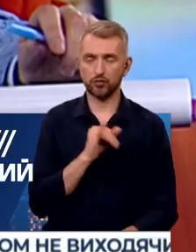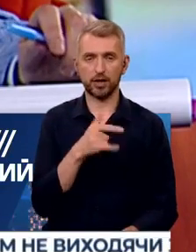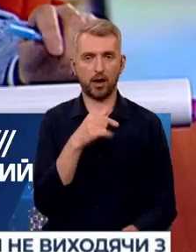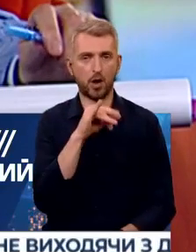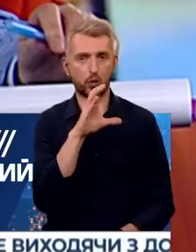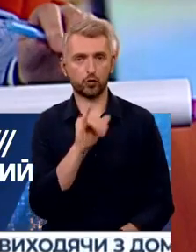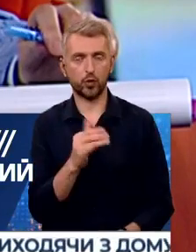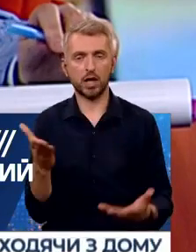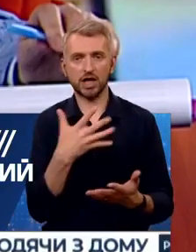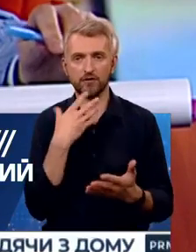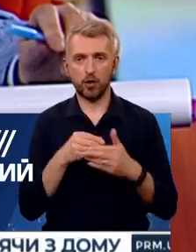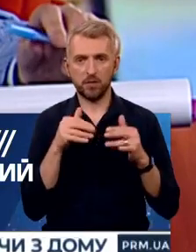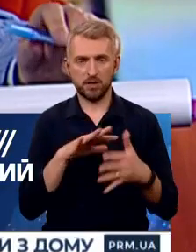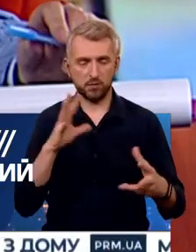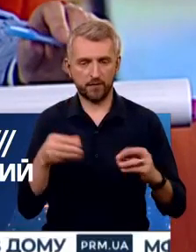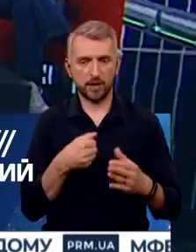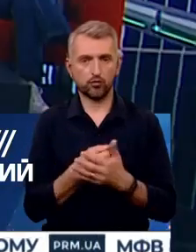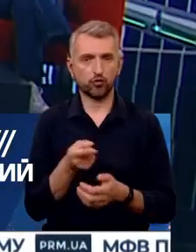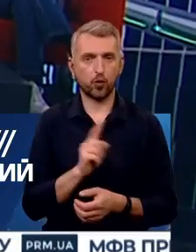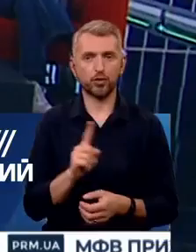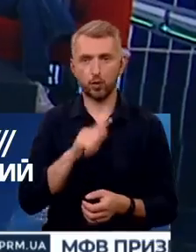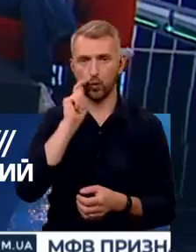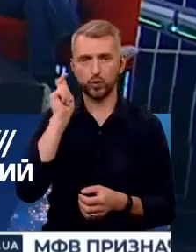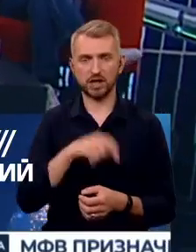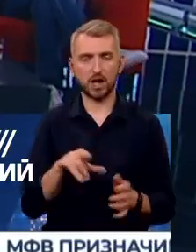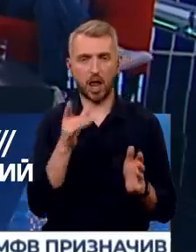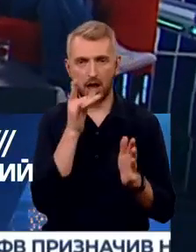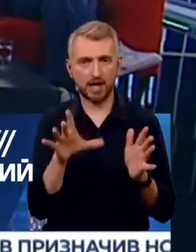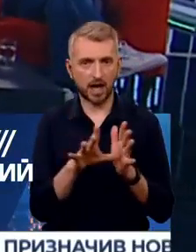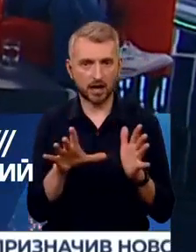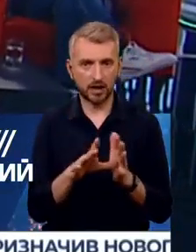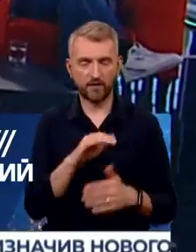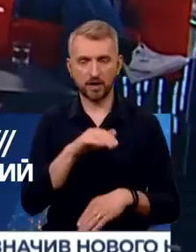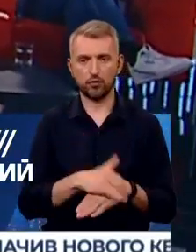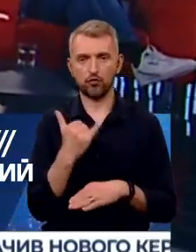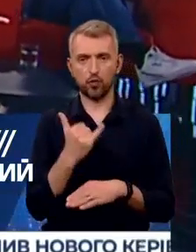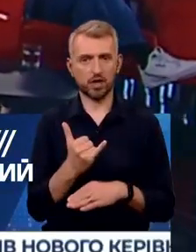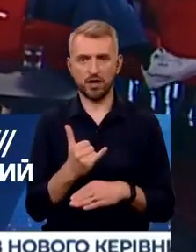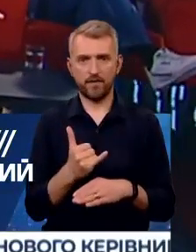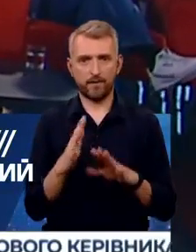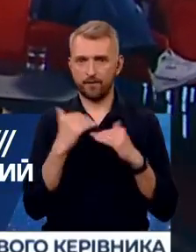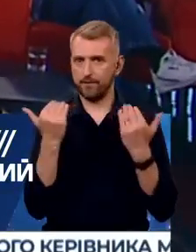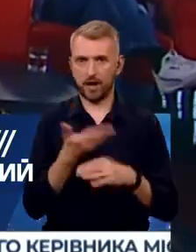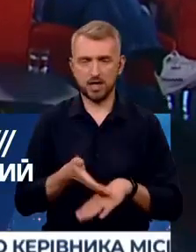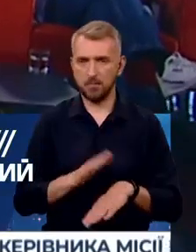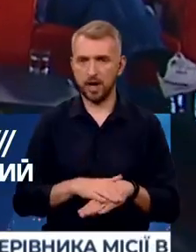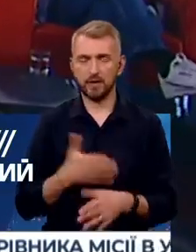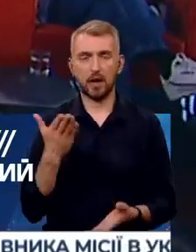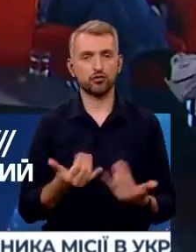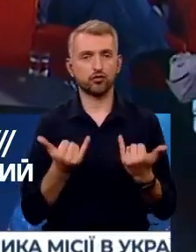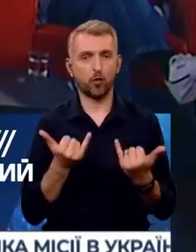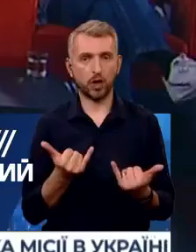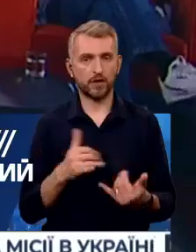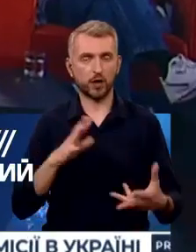Герусу, які своїми діями привели до того, що українська енергетика, вона фактично сьогодні в реанімації. Якщо сьогодні